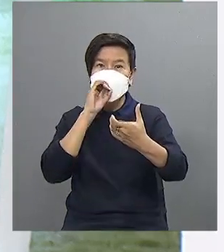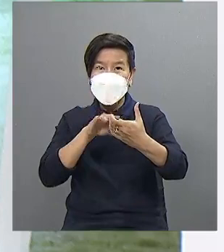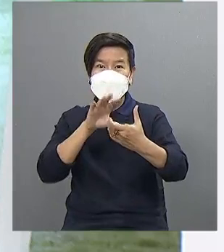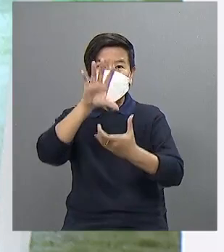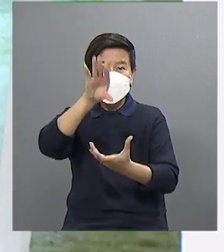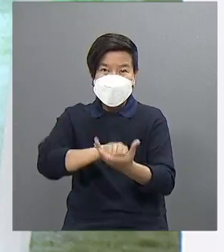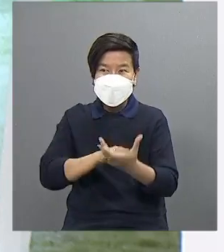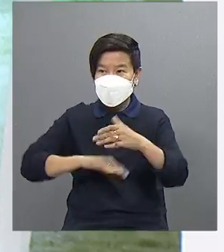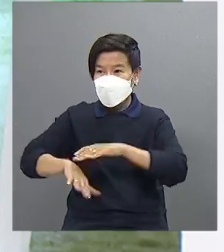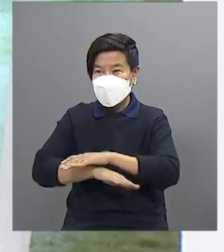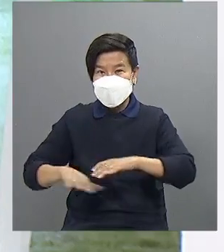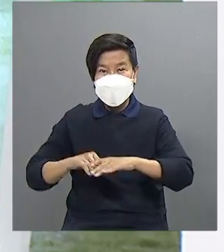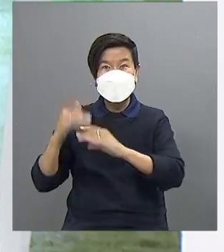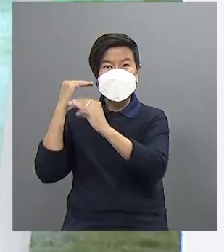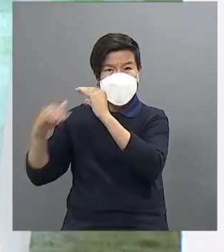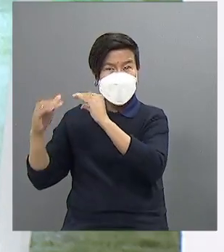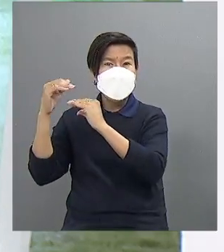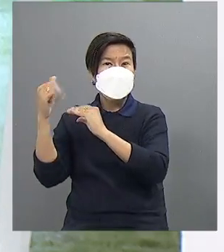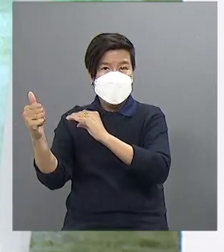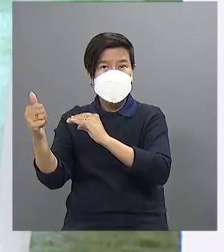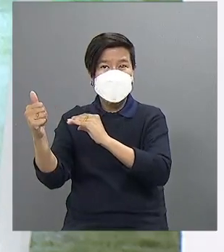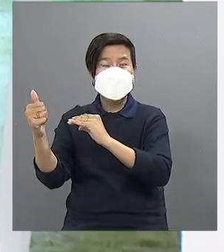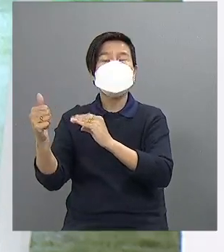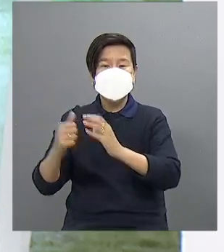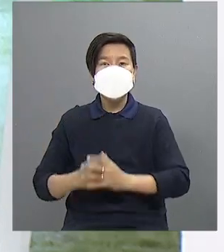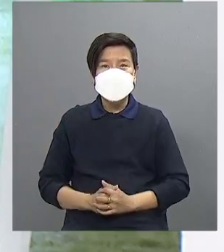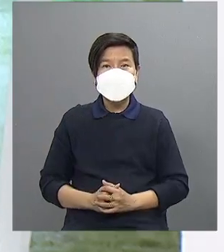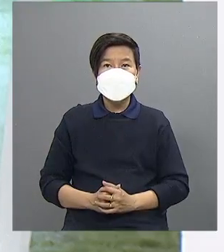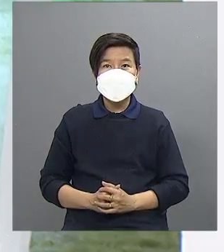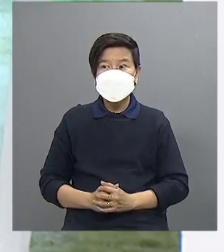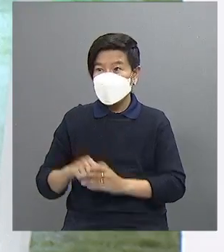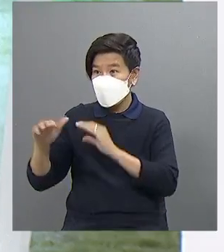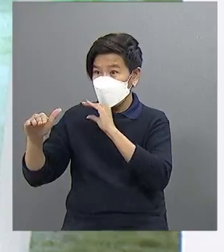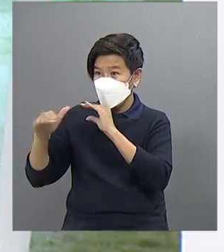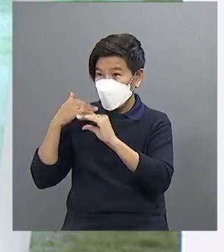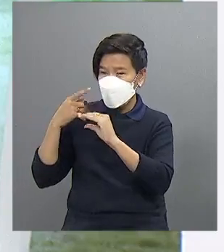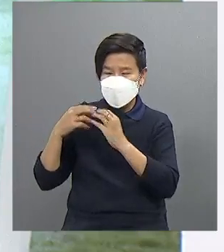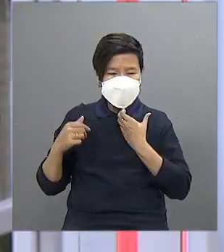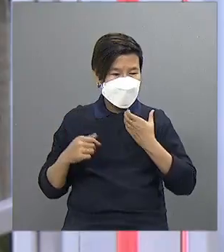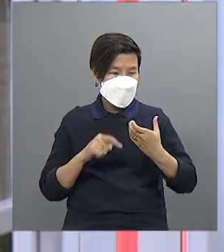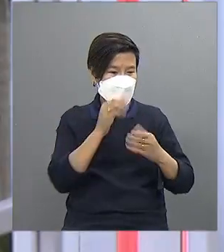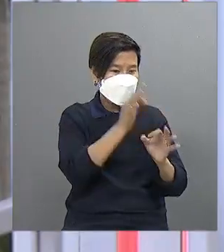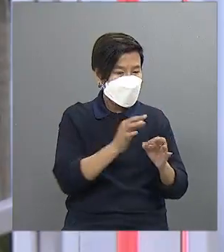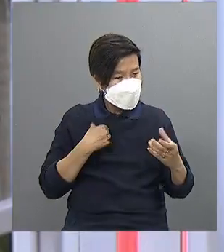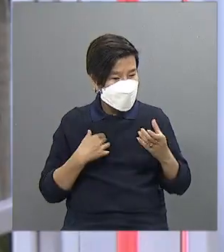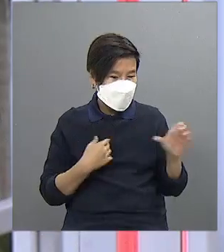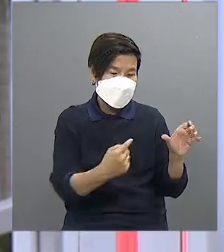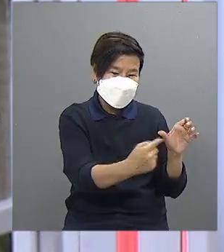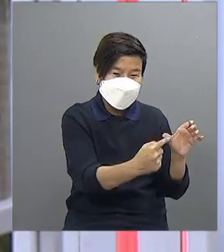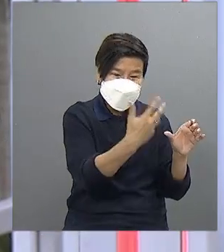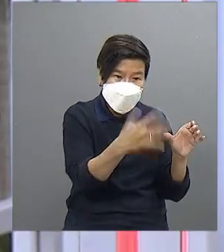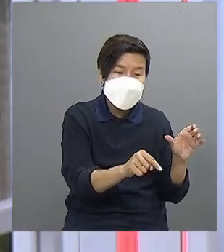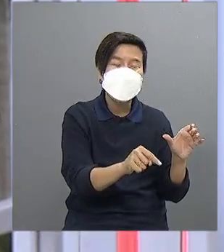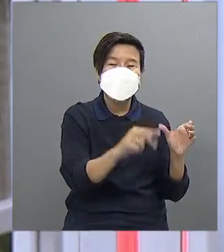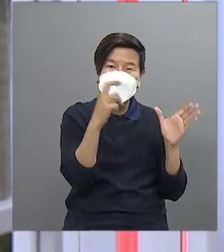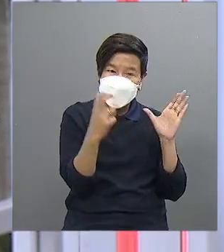ในโทรศัพบึter beganไปยืนยันในจุดอนๆได้ มักจะชวยลเวลาจะค่ข้เยพอสม tangshonแล้วไปที่สอนนอ kuoก็ใช